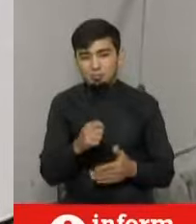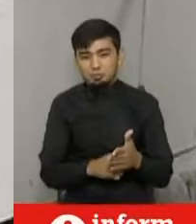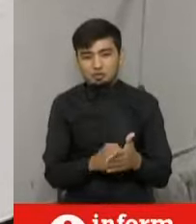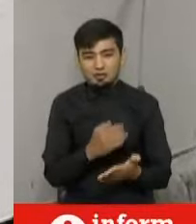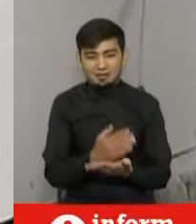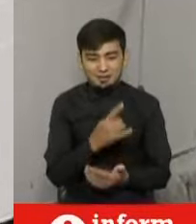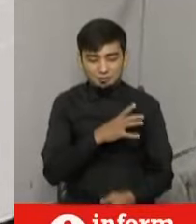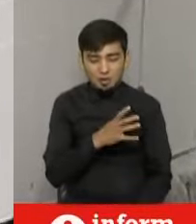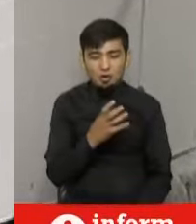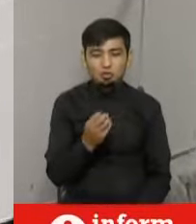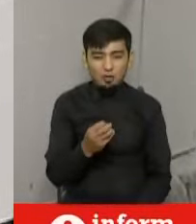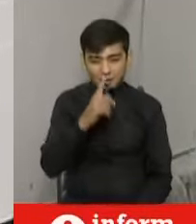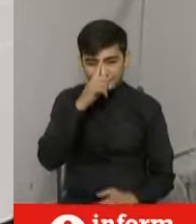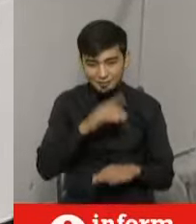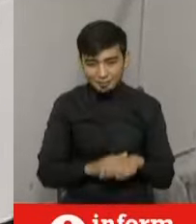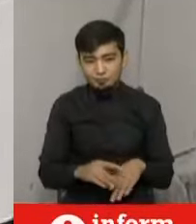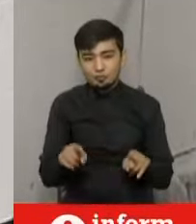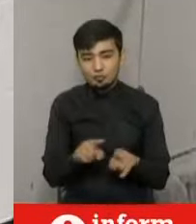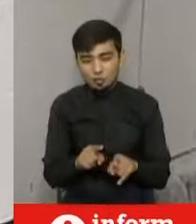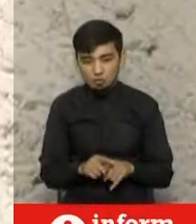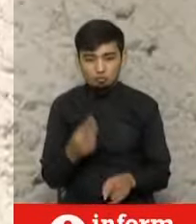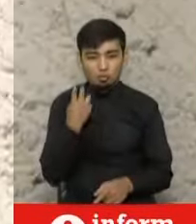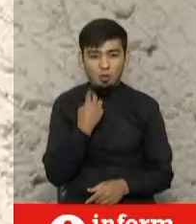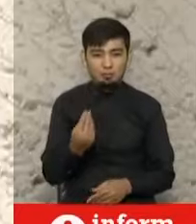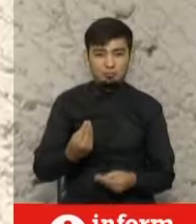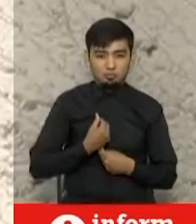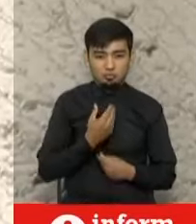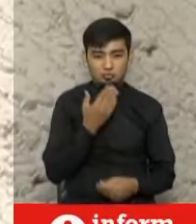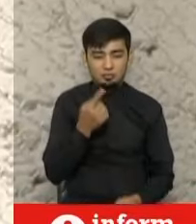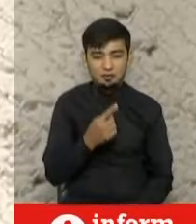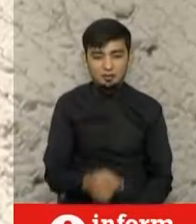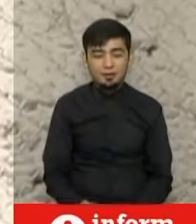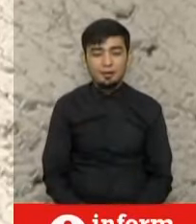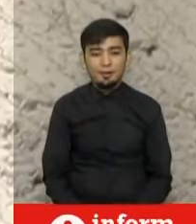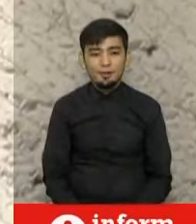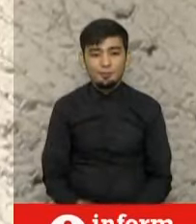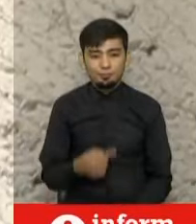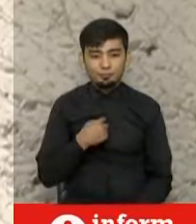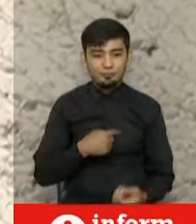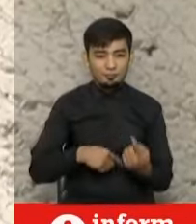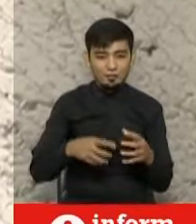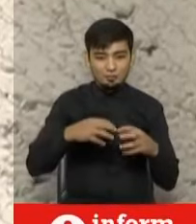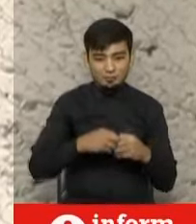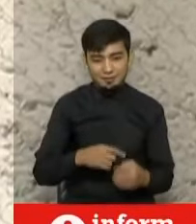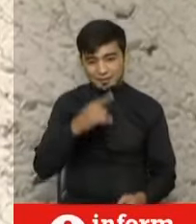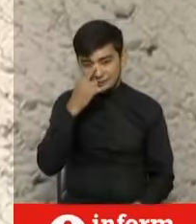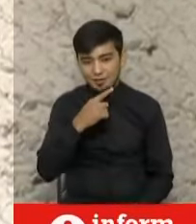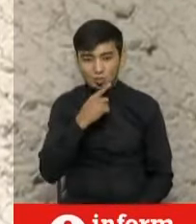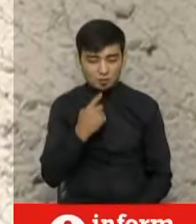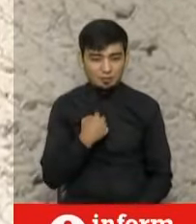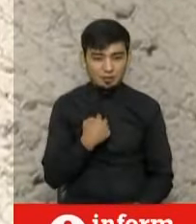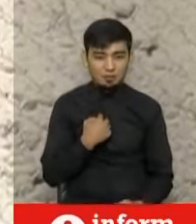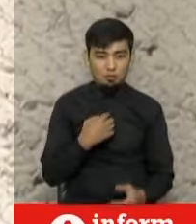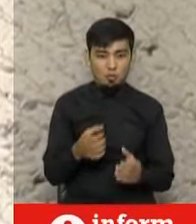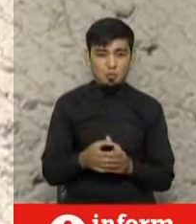дейді. Онымен қоса әкімдіктің де берешегі бар екен. Бізде біріккен предприятие болғаннан кейін Қазақстан мен Ресейдің